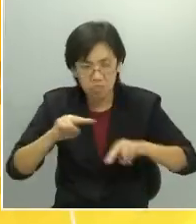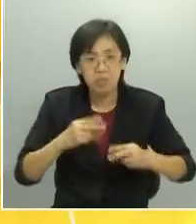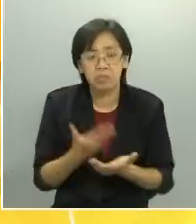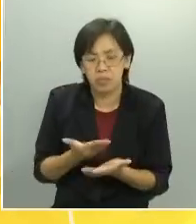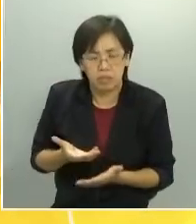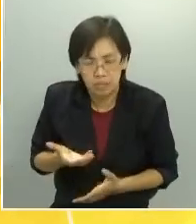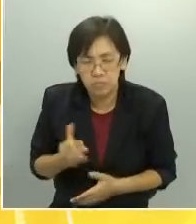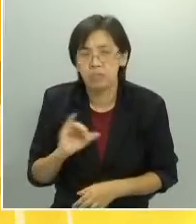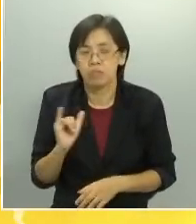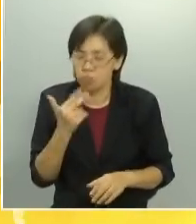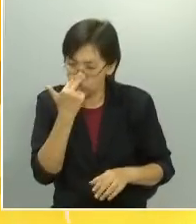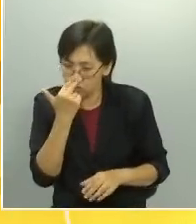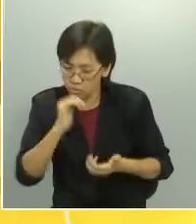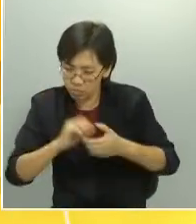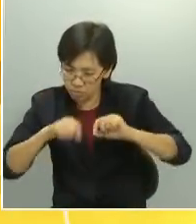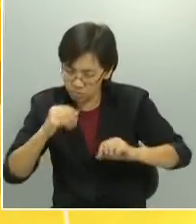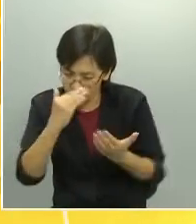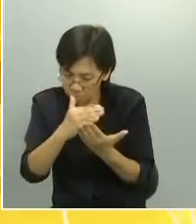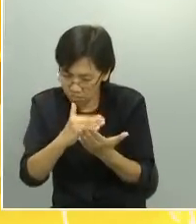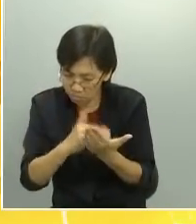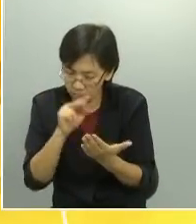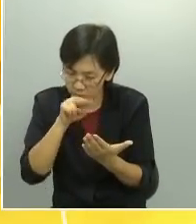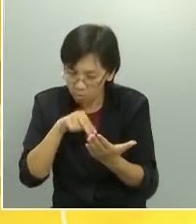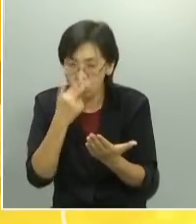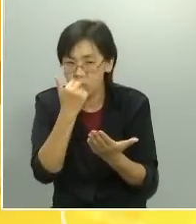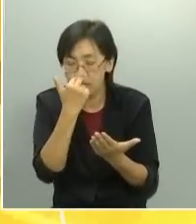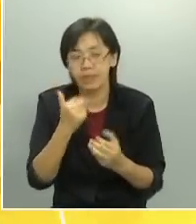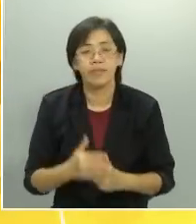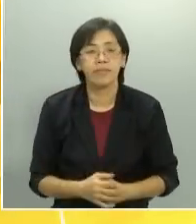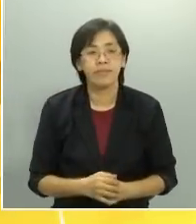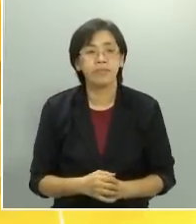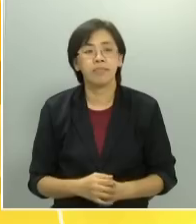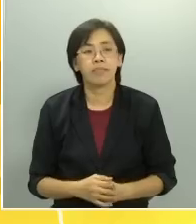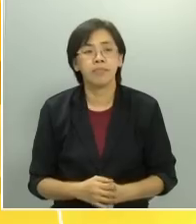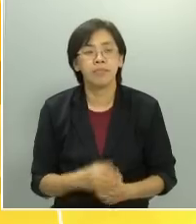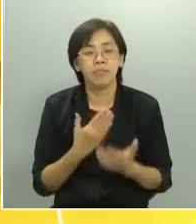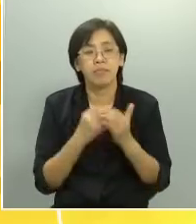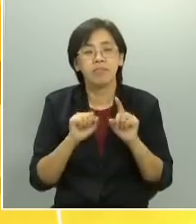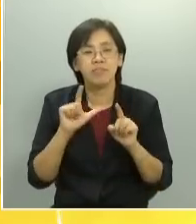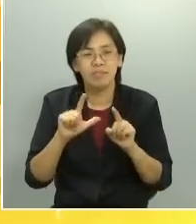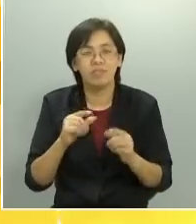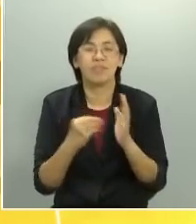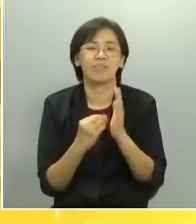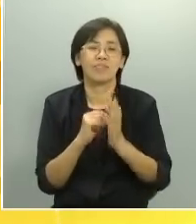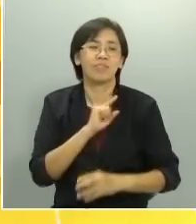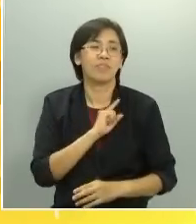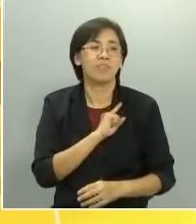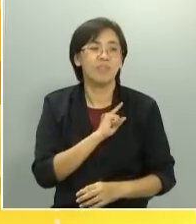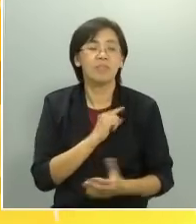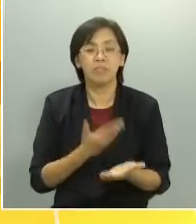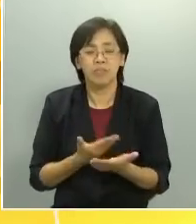ที การภาพที่ที่เกิดขึ้นเกือบแสนล้านเนี่ยอันนี้คือกทมจริงแล้วก็ยินดีจ่าย